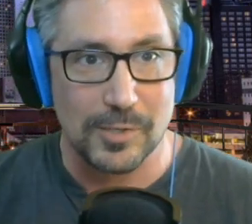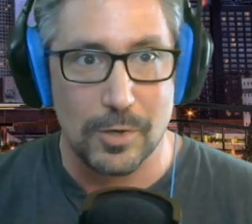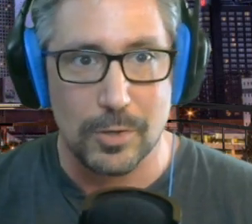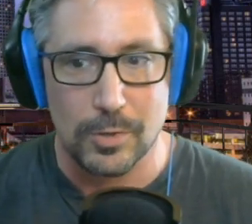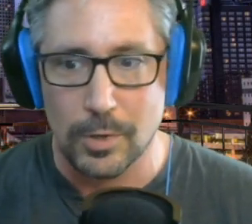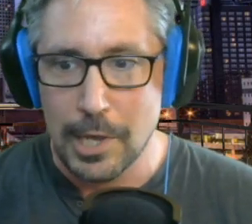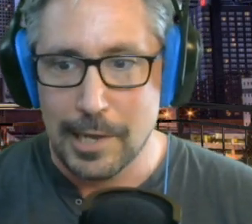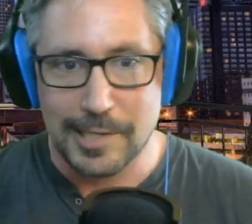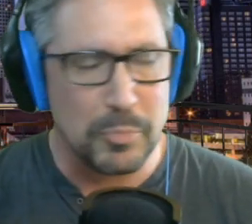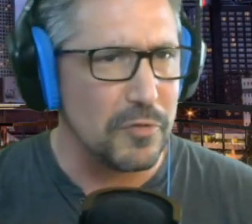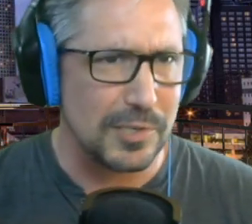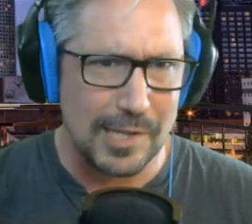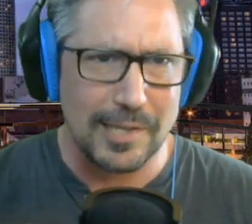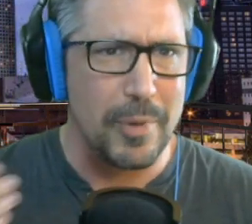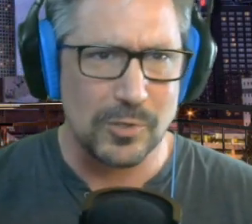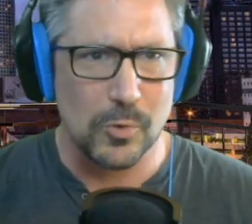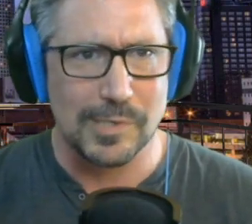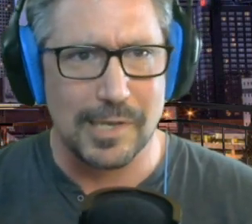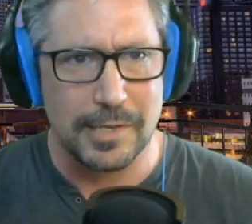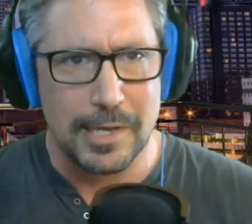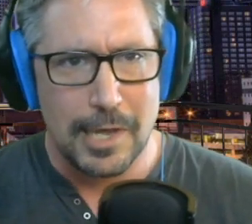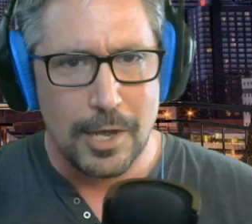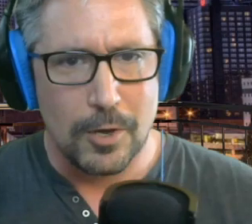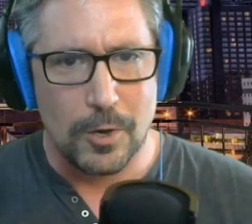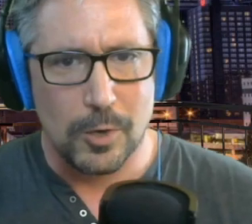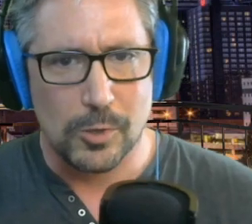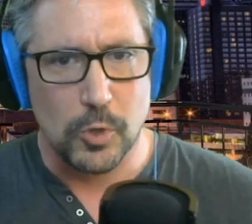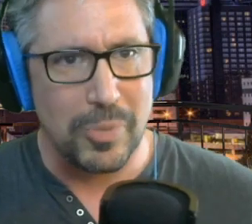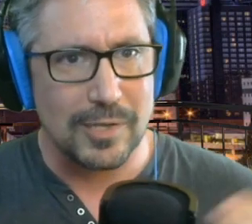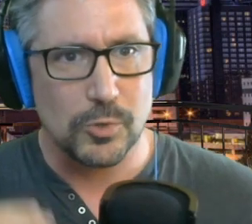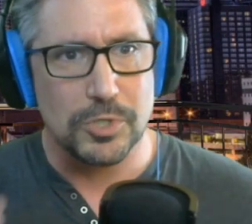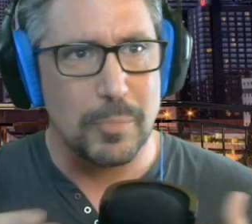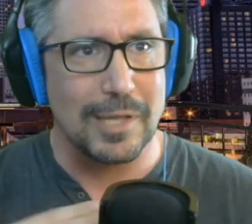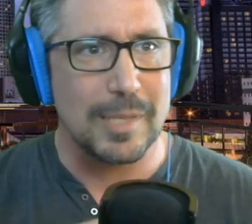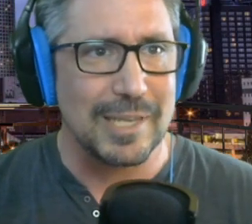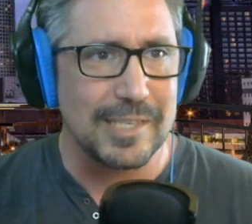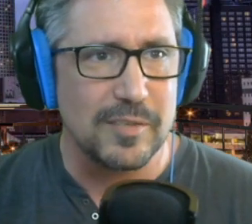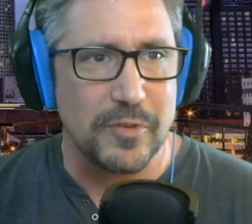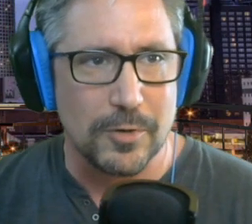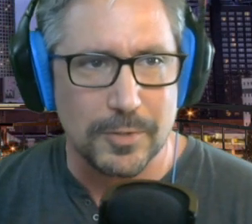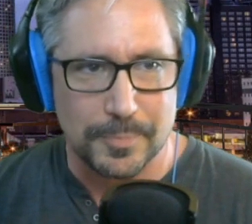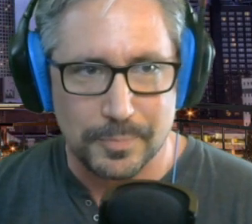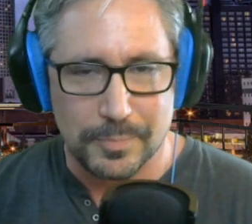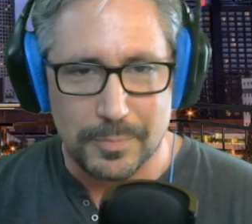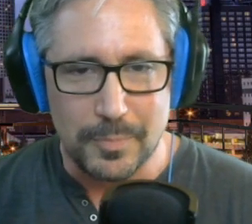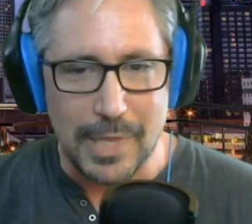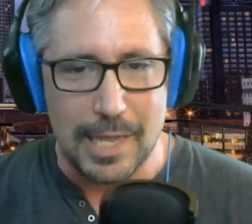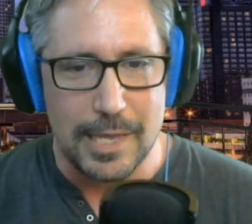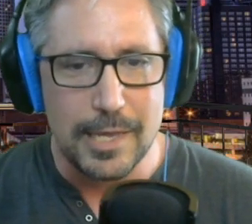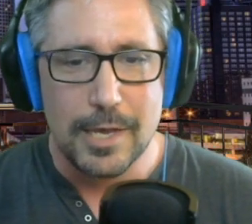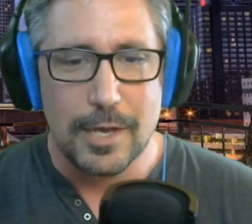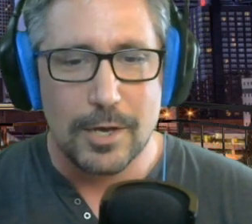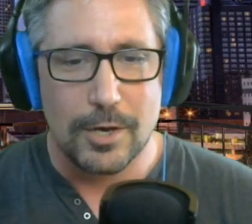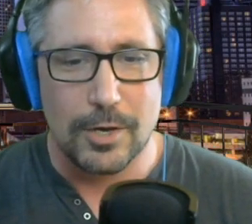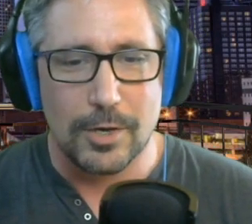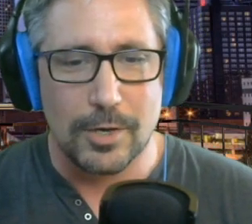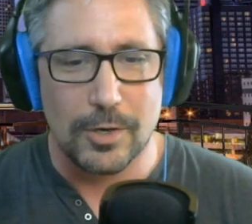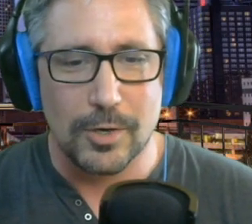la personne, des professionnels, des personnes concernées, sur plein de sujets, plein de thématiques différentes.